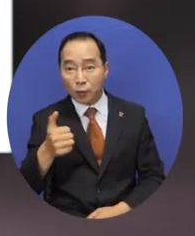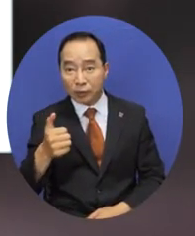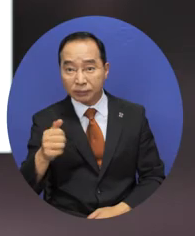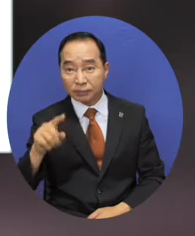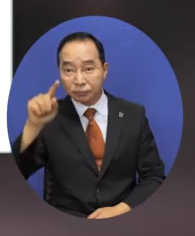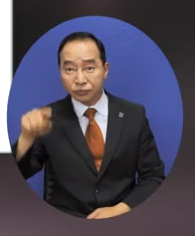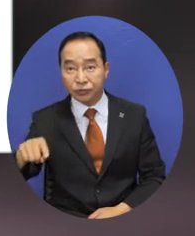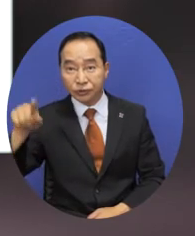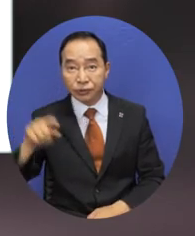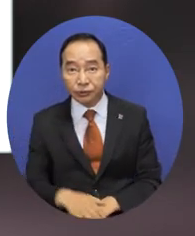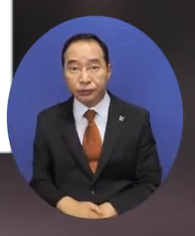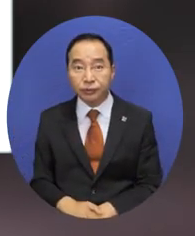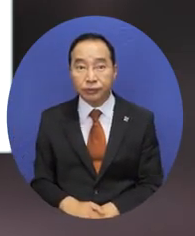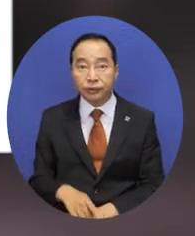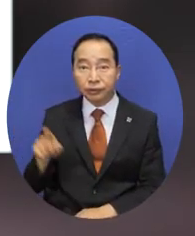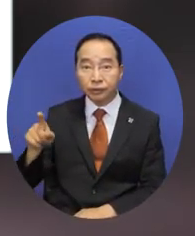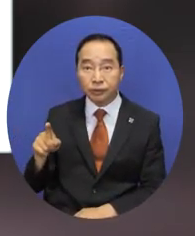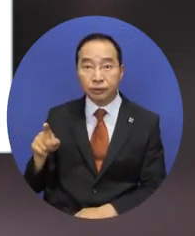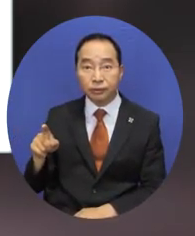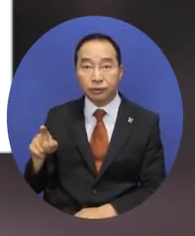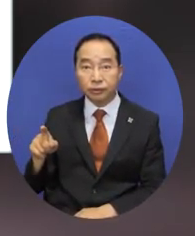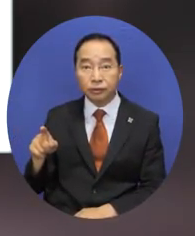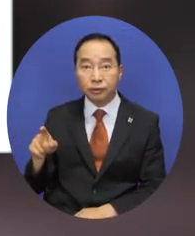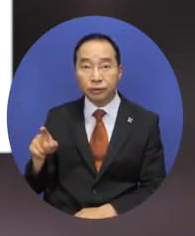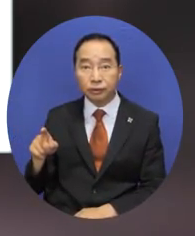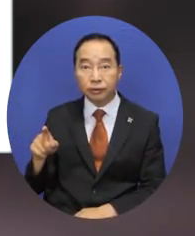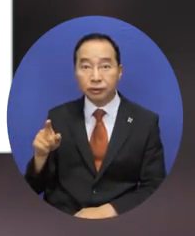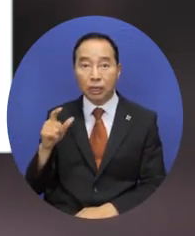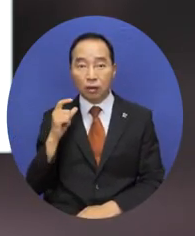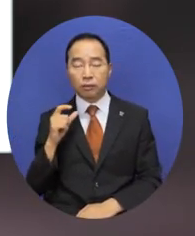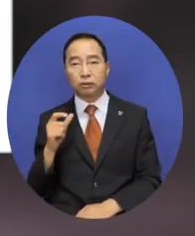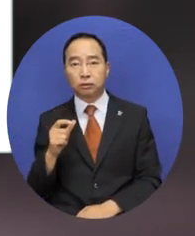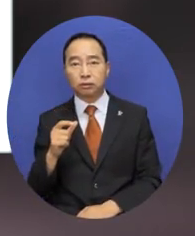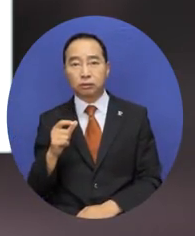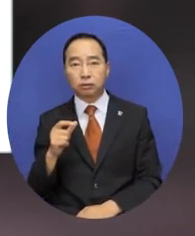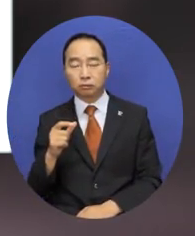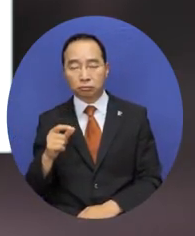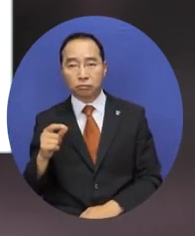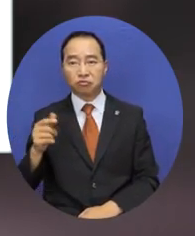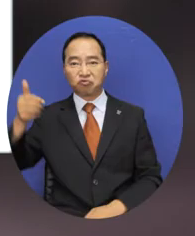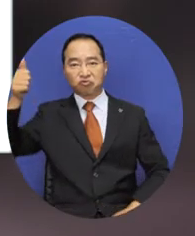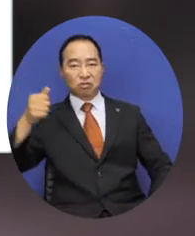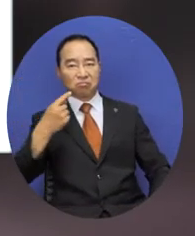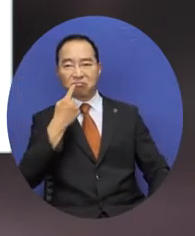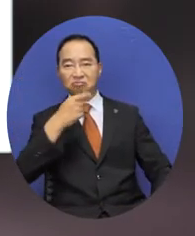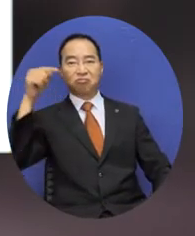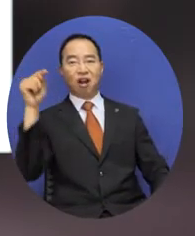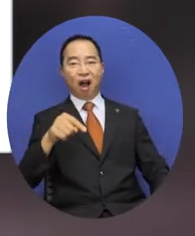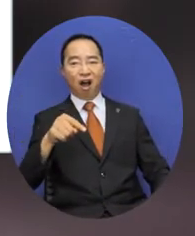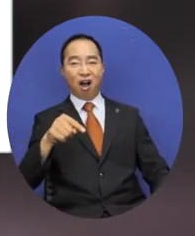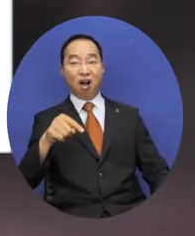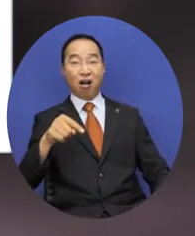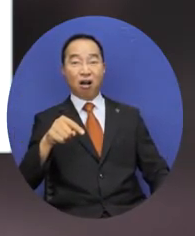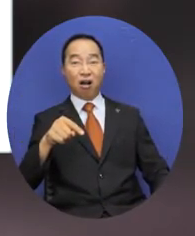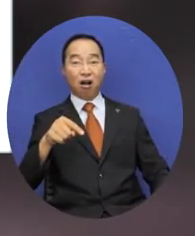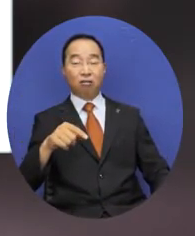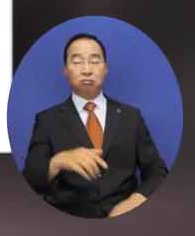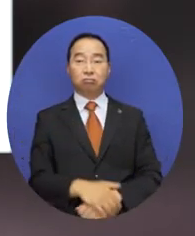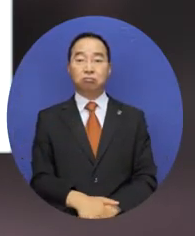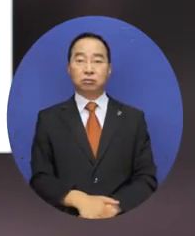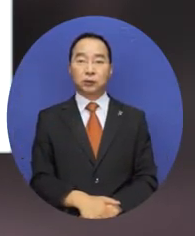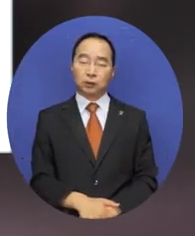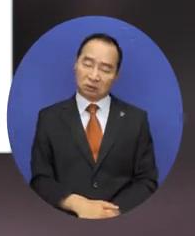This is danger serious shocking given him. Continue please teacher. Hey guys. The experiment requires that you go on teacher.